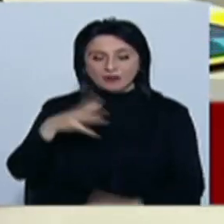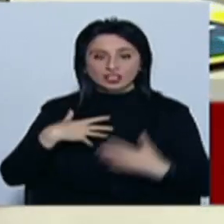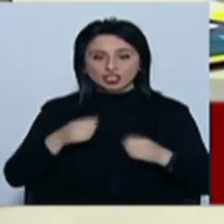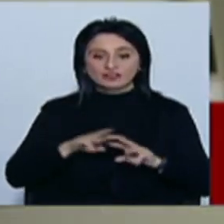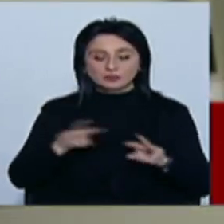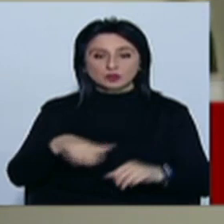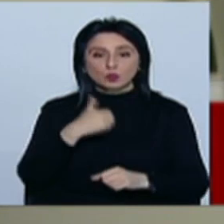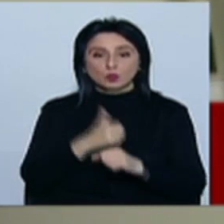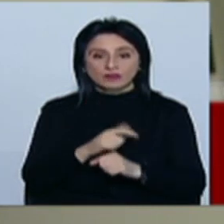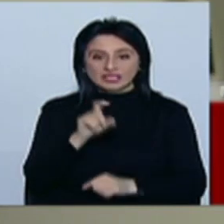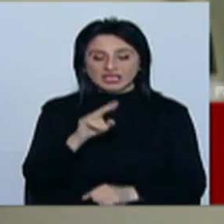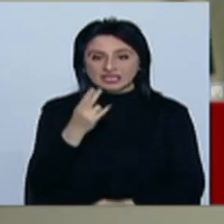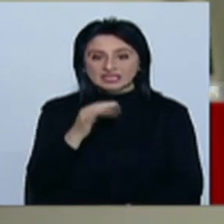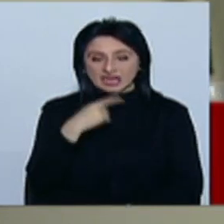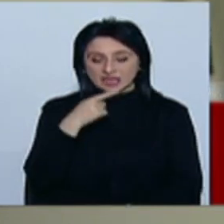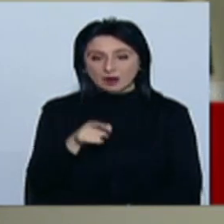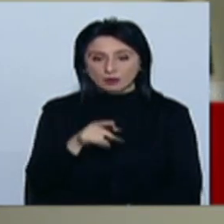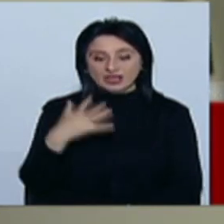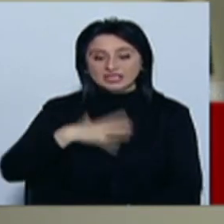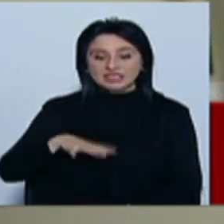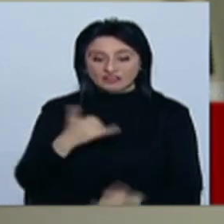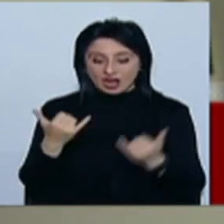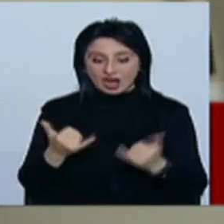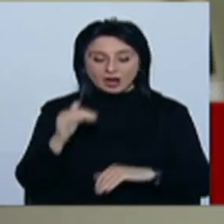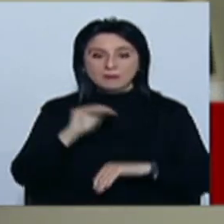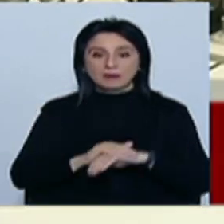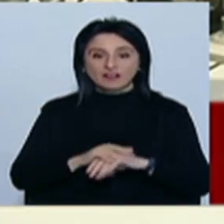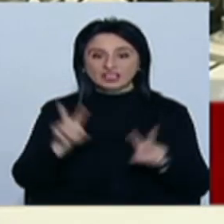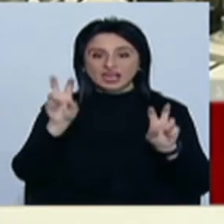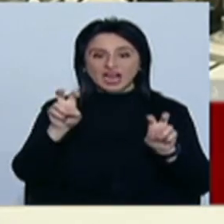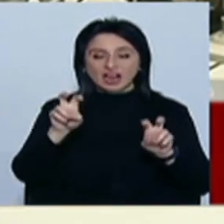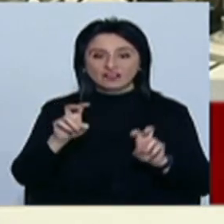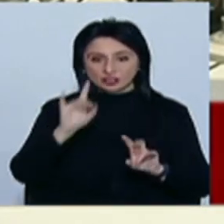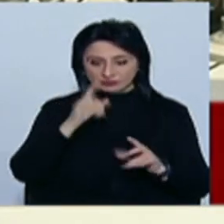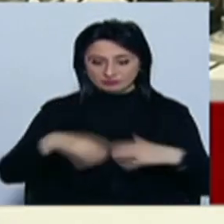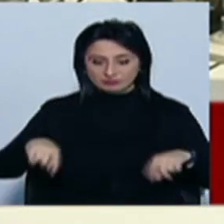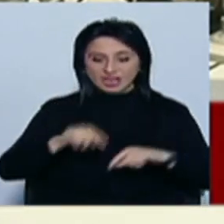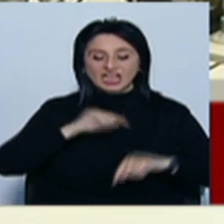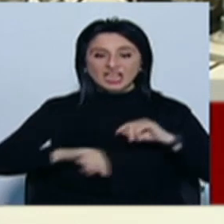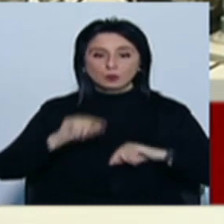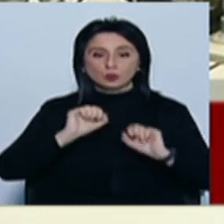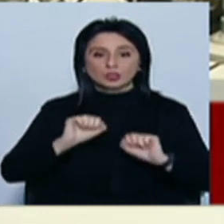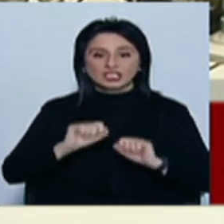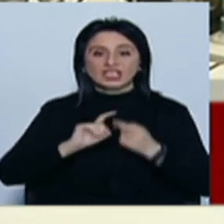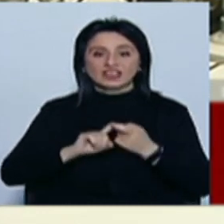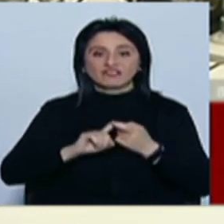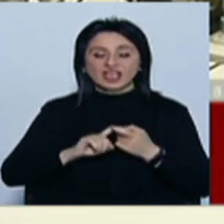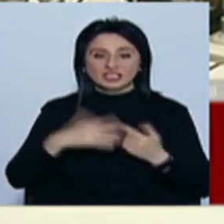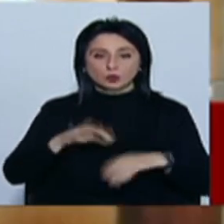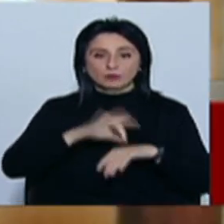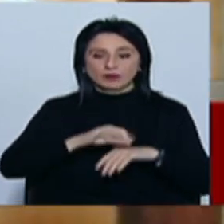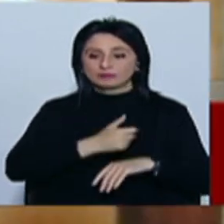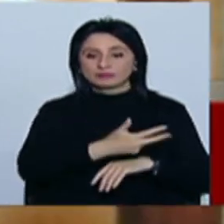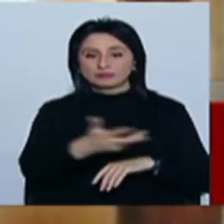სამინისტროს უფროსი მრჩეველი ზაზა წერეთელი აცხადებს, საქართველო ახლა ფაქტობრივად ეგრეთ წოდებული პოპულაციური იმუნიტეტის, ანუ ინფექცია გადატანილი